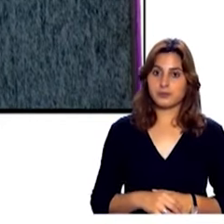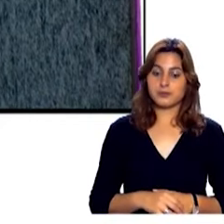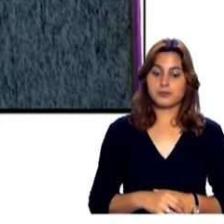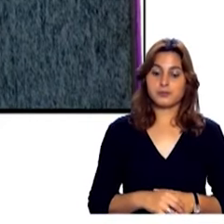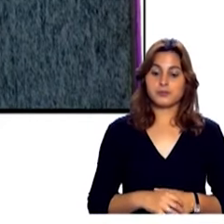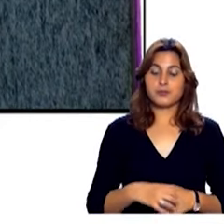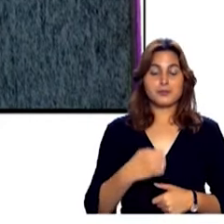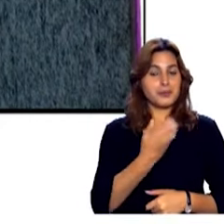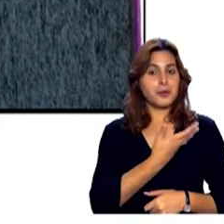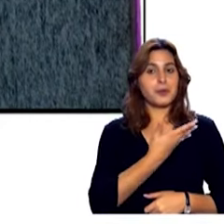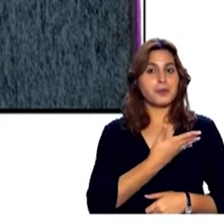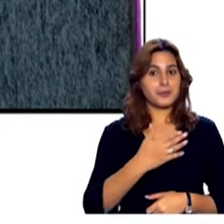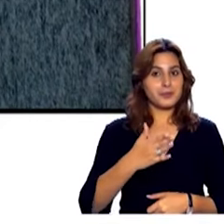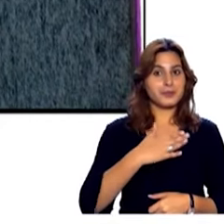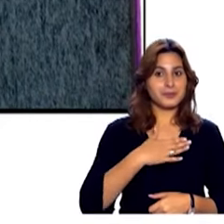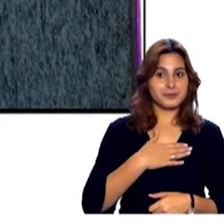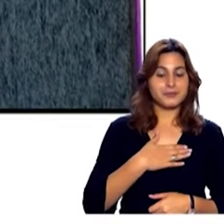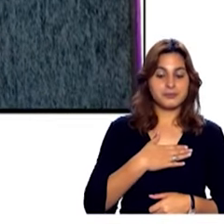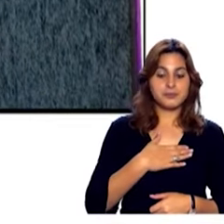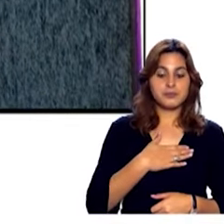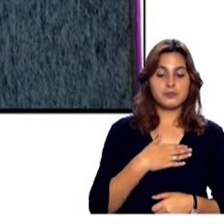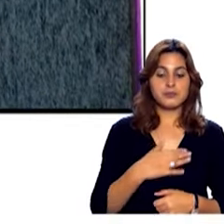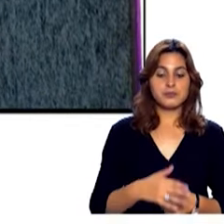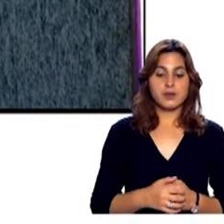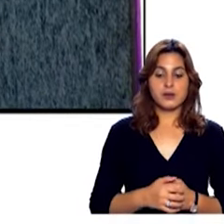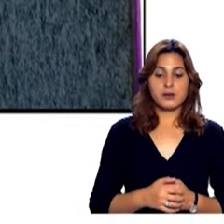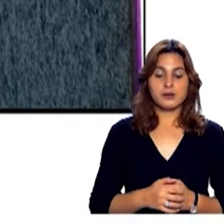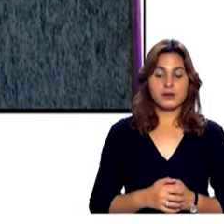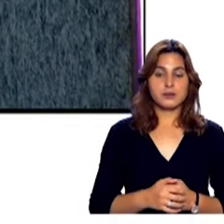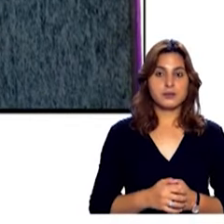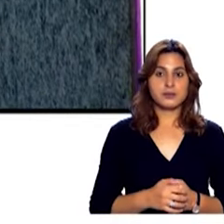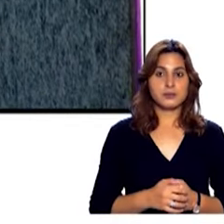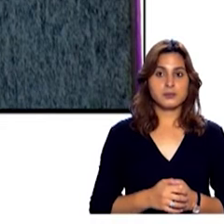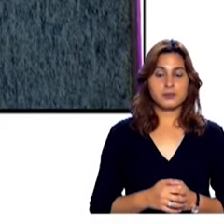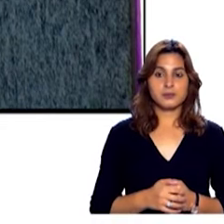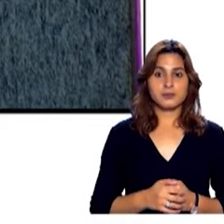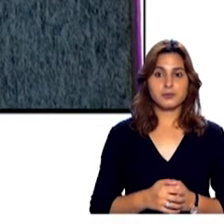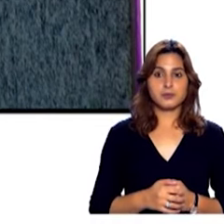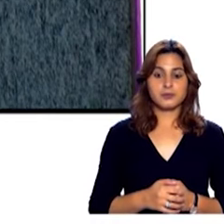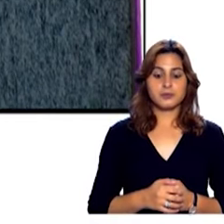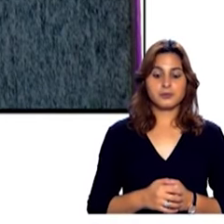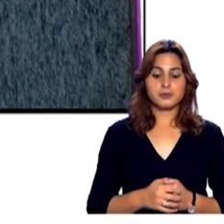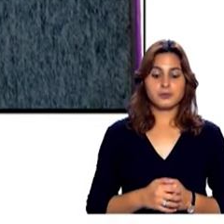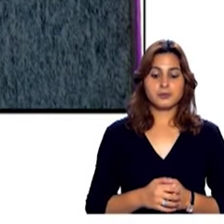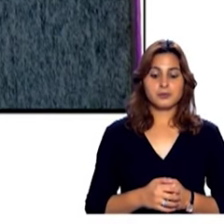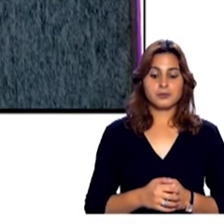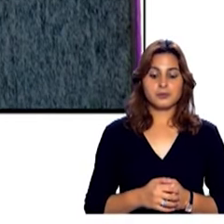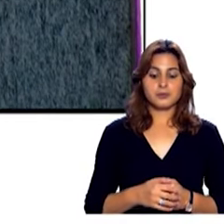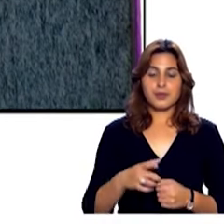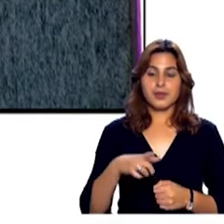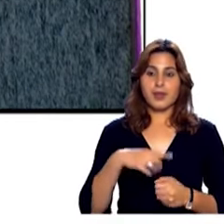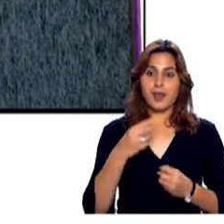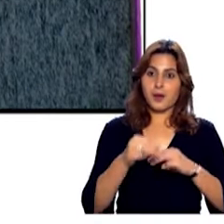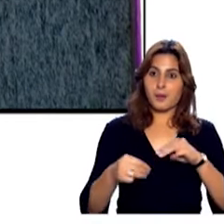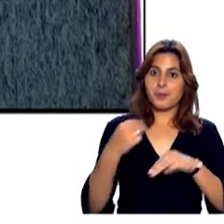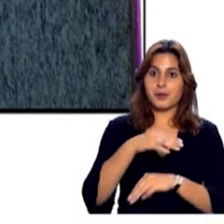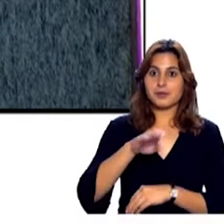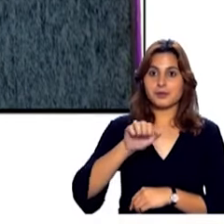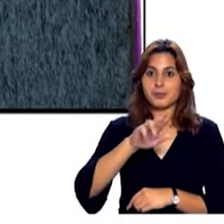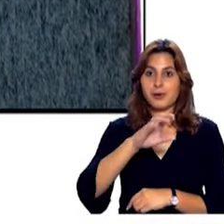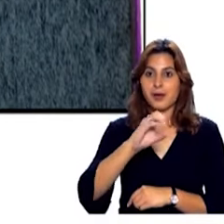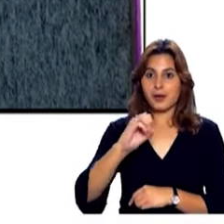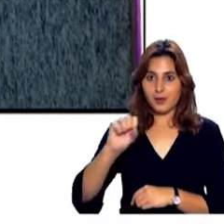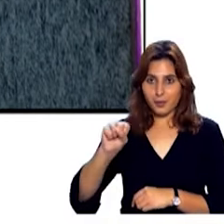ente persuasivo per l'autorità donde promana del Ministro Barroso per cui anch'io divider Il mio